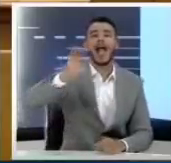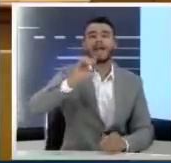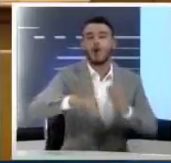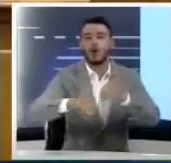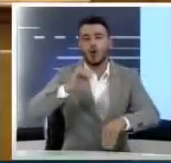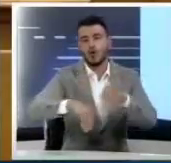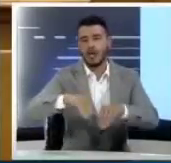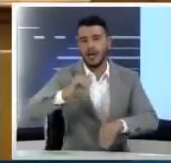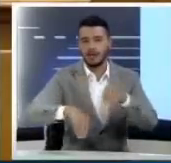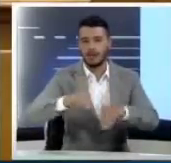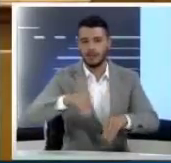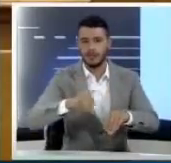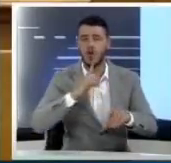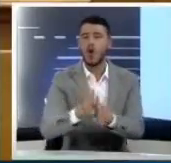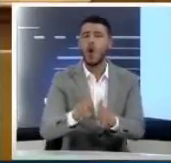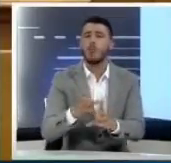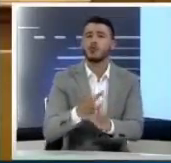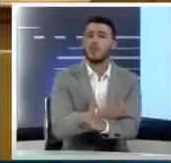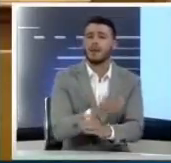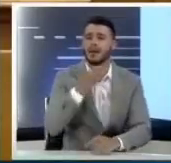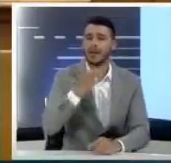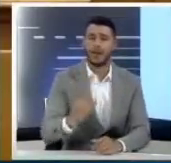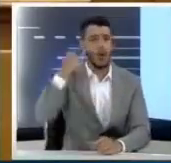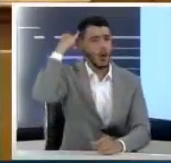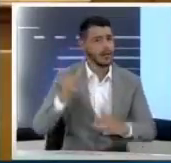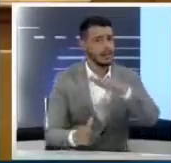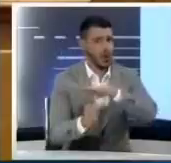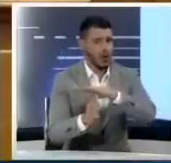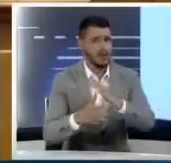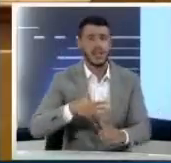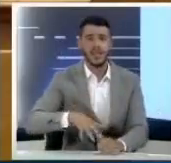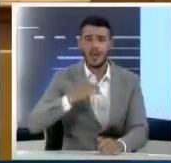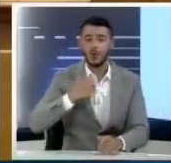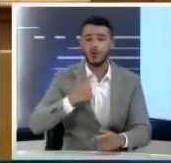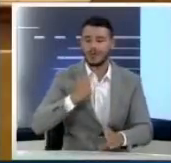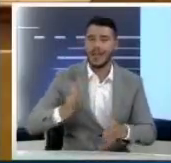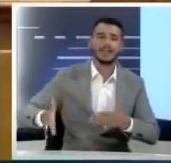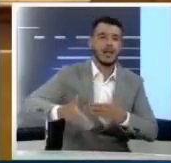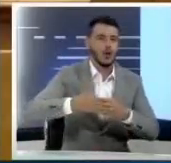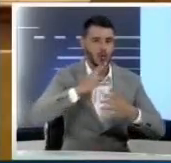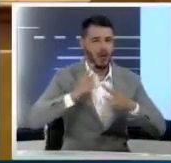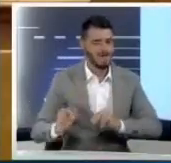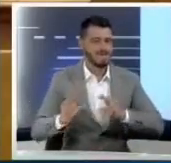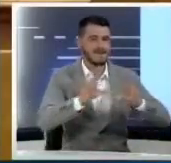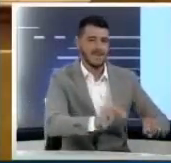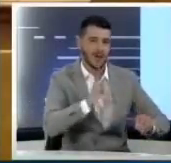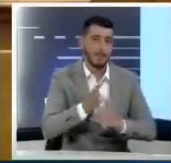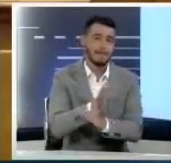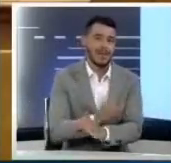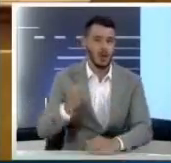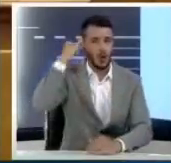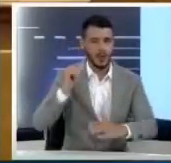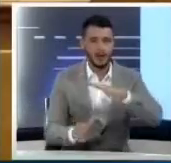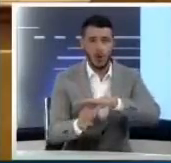και ο κύριος Δραγασάκης, χωρίς να συνεννοηθούμε, θέλω να τελειώσω με παρόμοιο τρόπο. Εγώ βλέπω ότι σε όλη